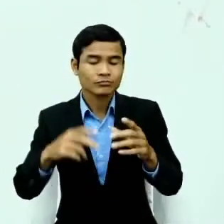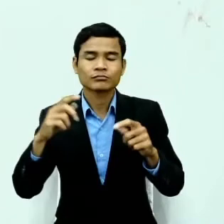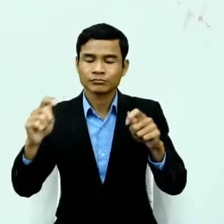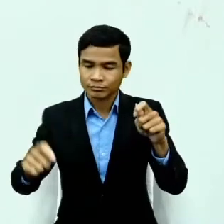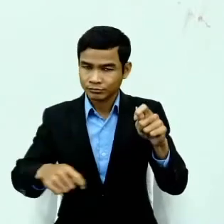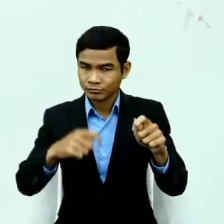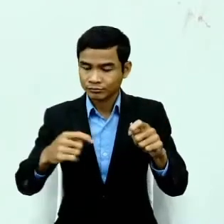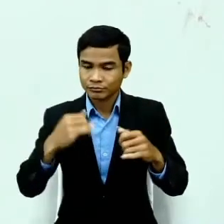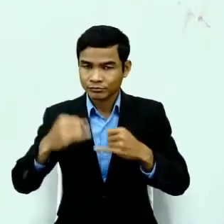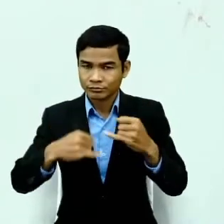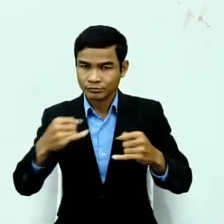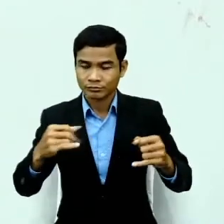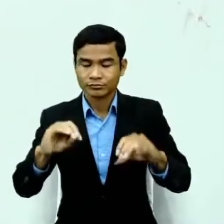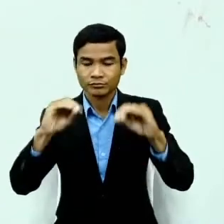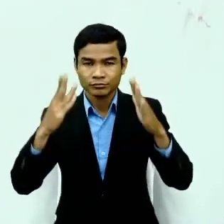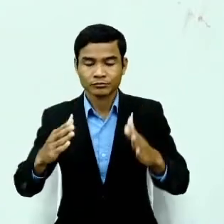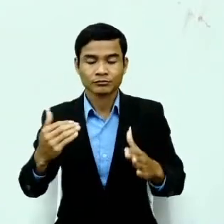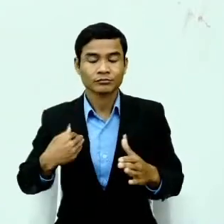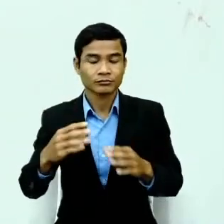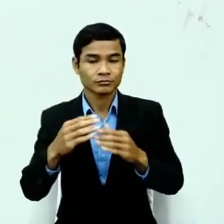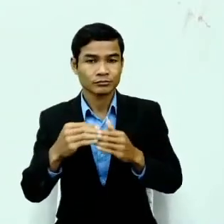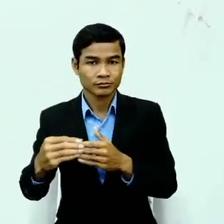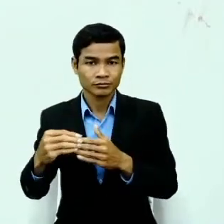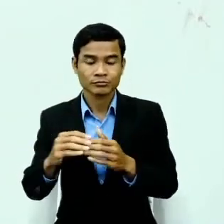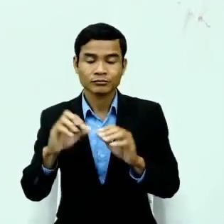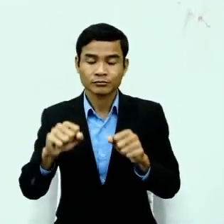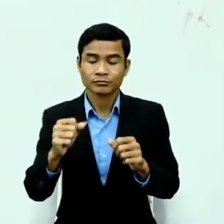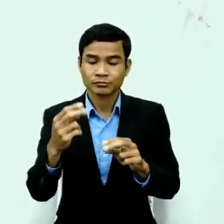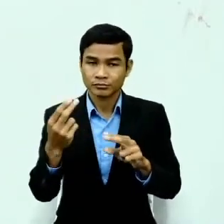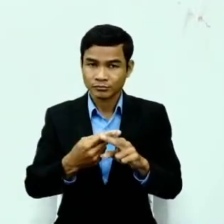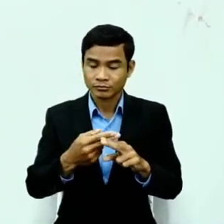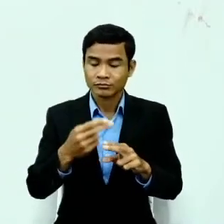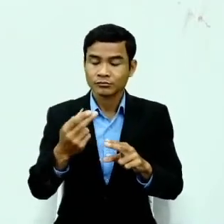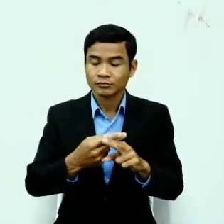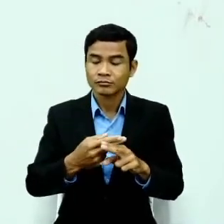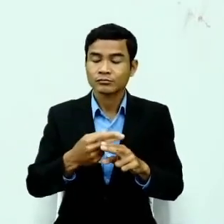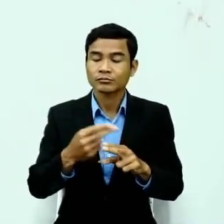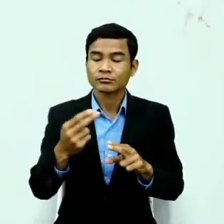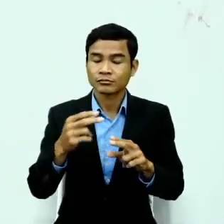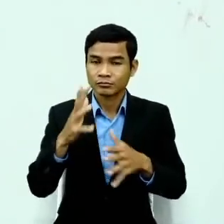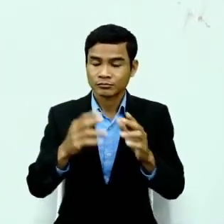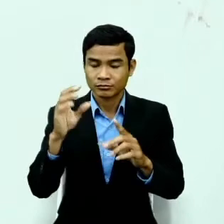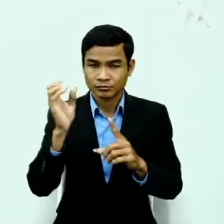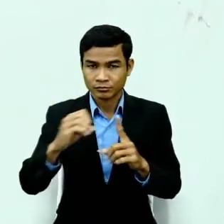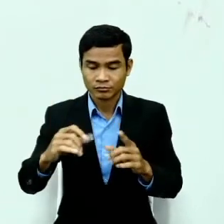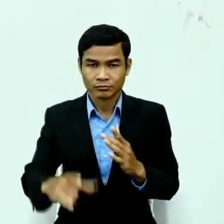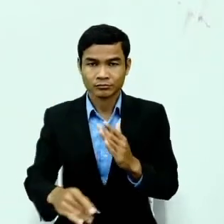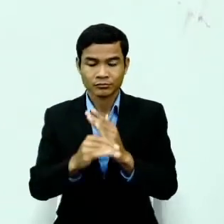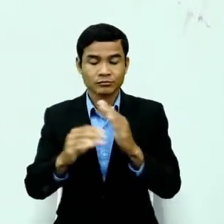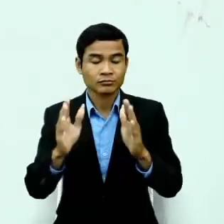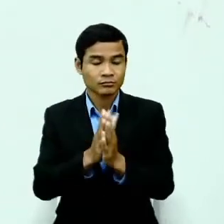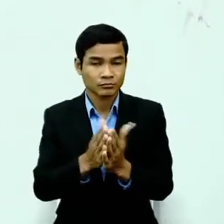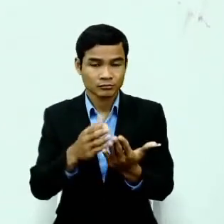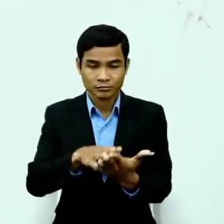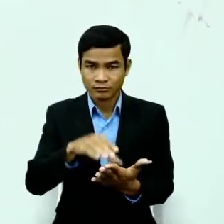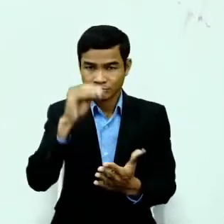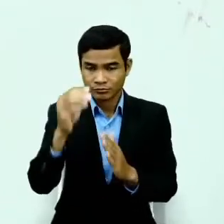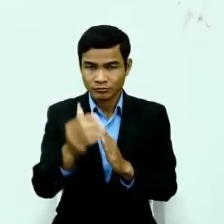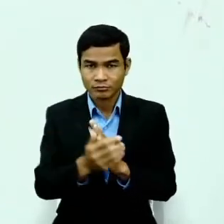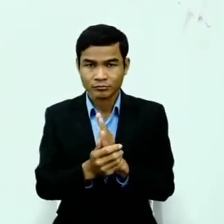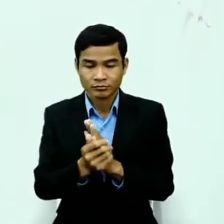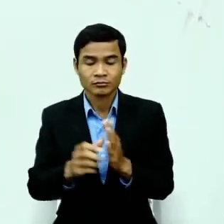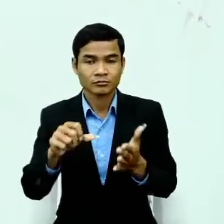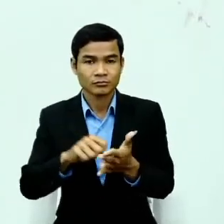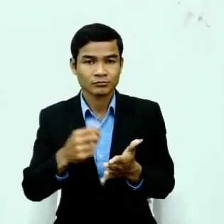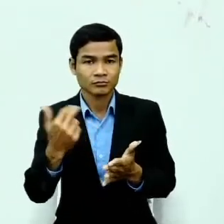ấm bò ấy lời ní nè cừu nâng nọ con từ vật hát ăn là bà bánh thêm tiết nơi khăn ống xì phơi sắc xa cô rồi bà dưỡng con bạc xì phơi sắc xa cô tùm